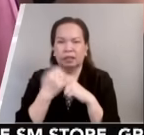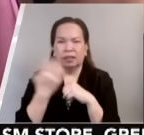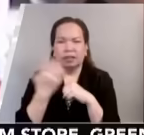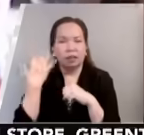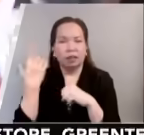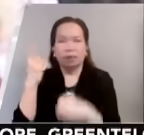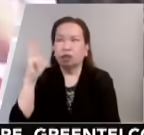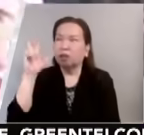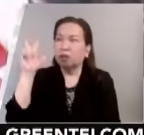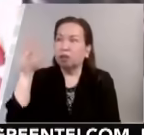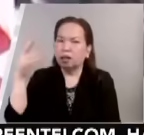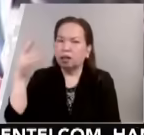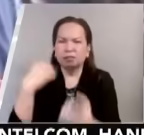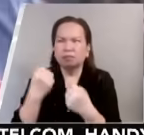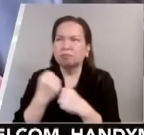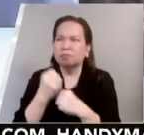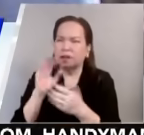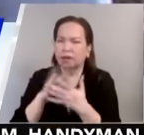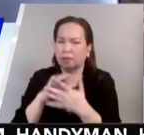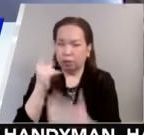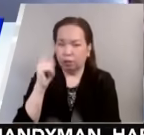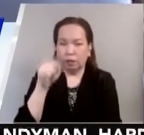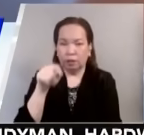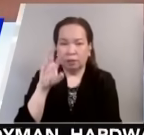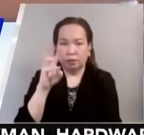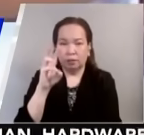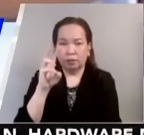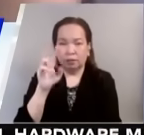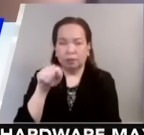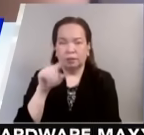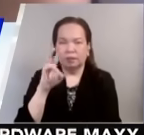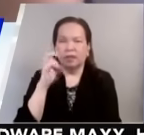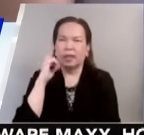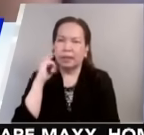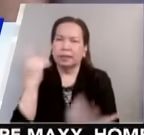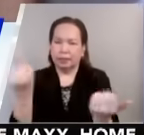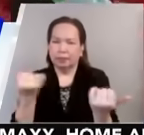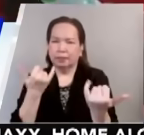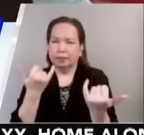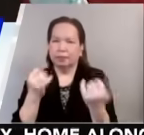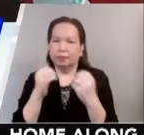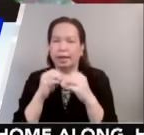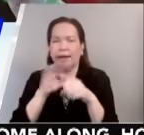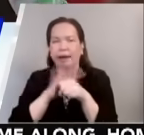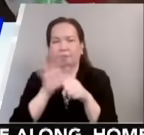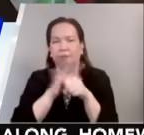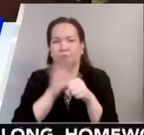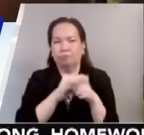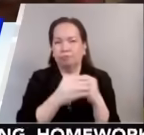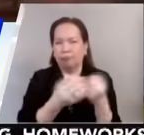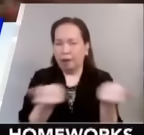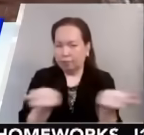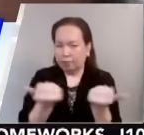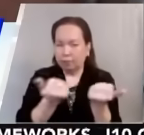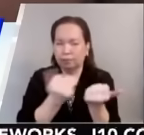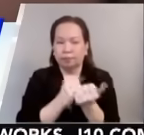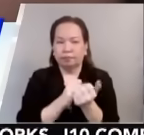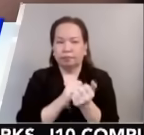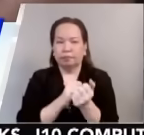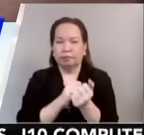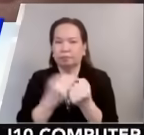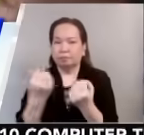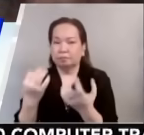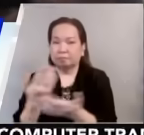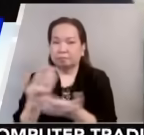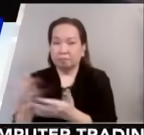lang 17 e sapat ang supply tsaka yung demand nagmi-meet na sila ngayon bulto-bulto na rin ang bilihan dito ng paputok si babi nga php8,000